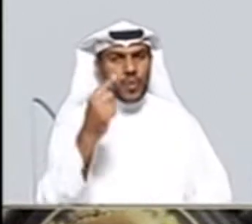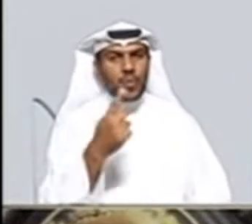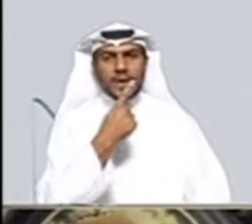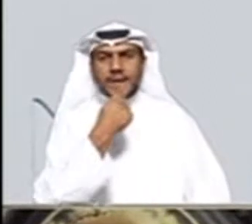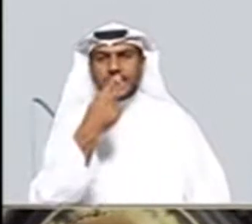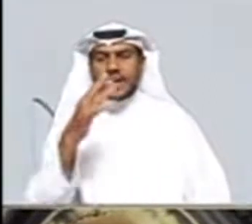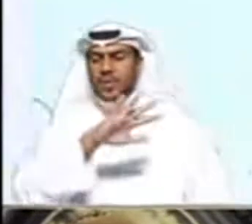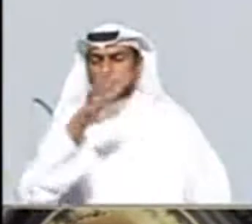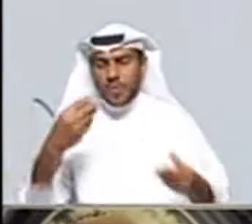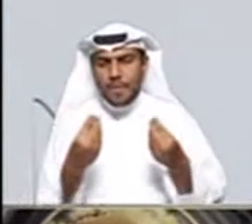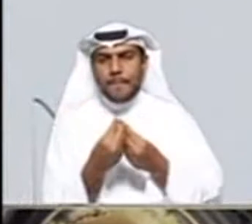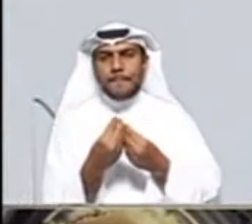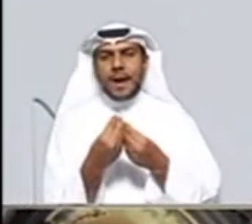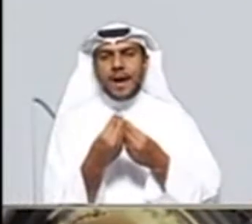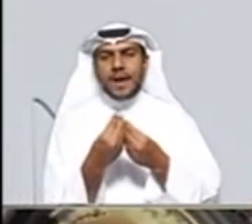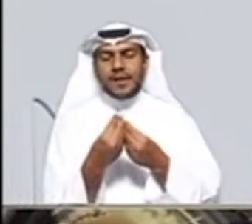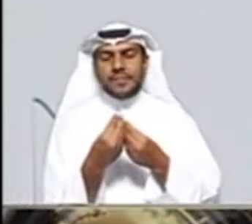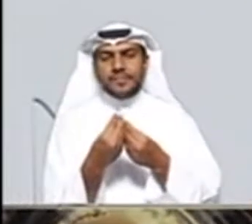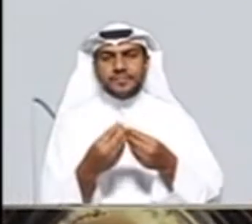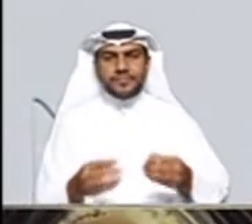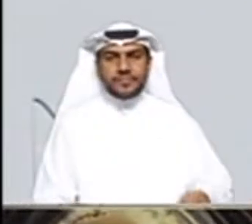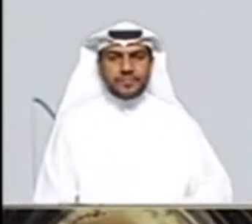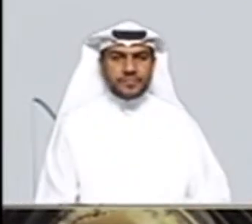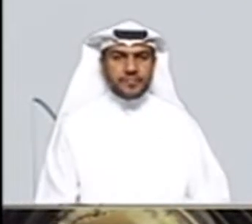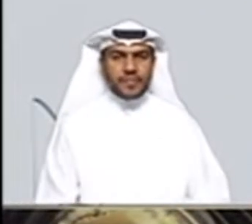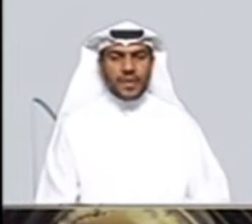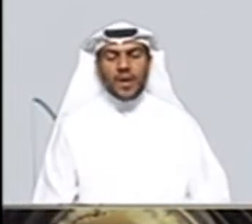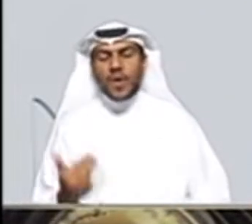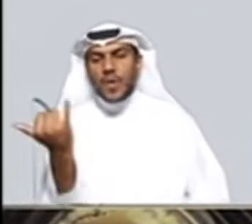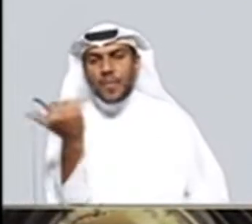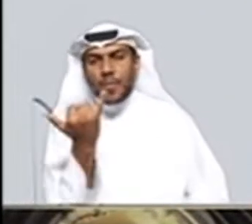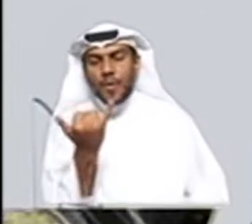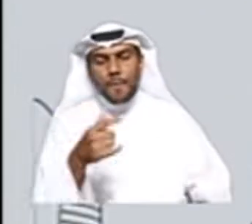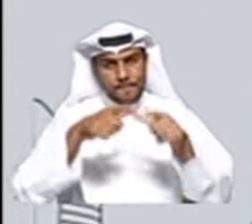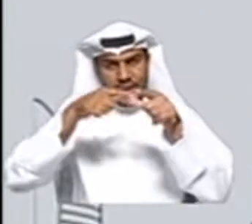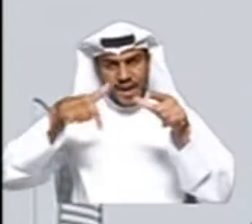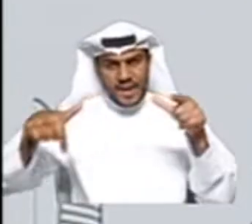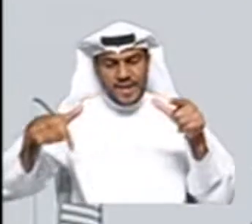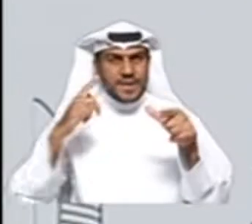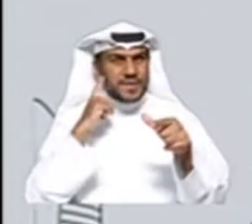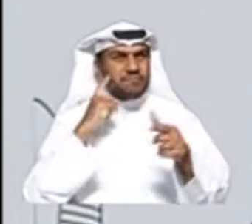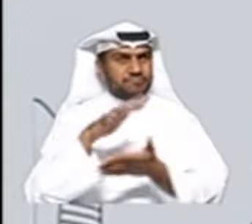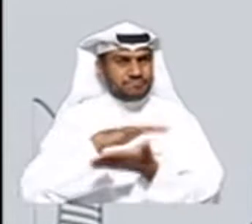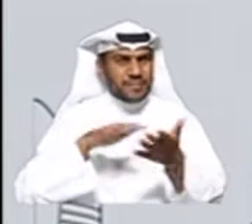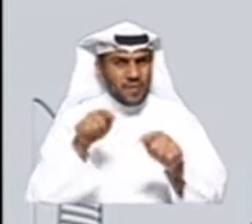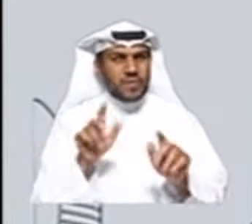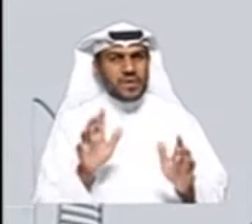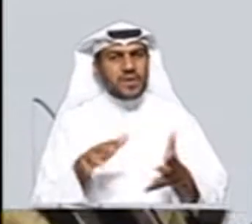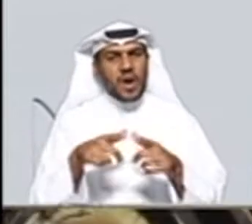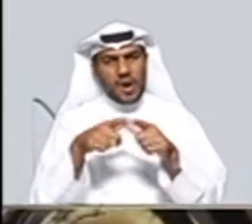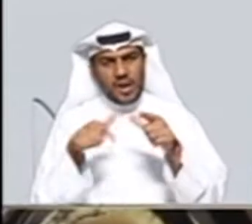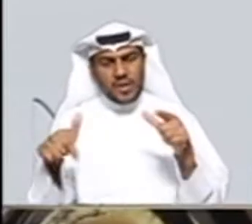والقضايا ذات الاهتمام المشترك. وفيما يتعلق بالأزمة الخليجية، فإننا نقدر للولايات